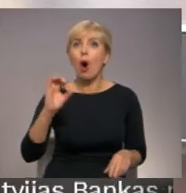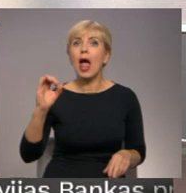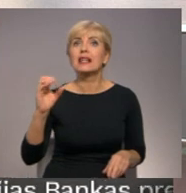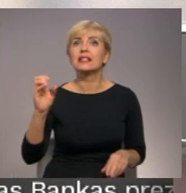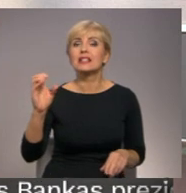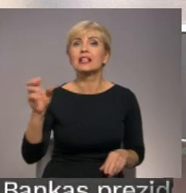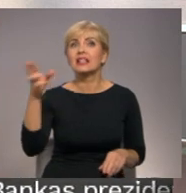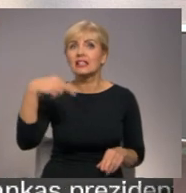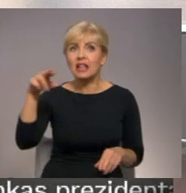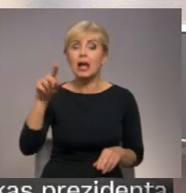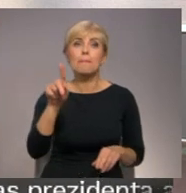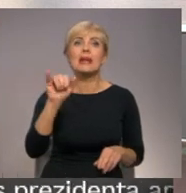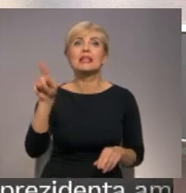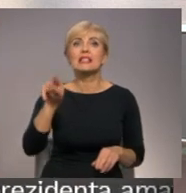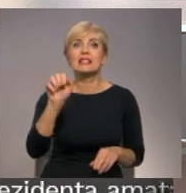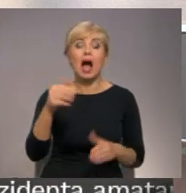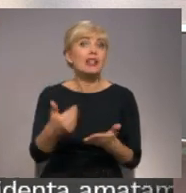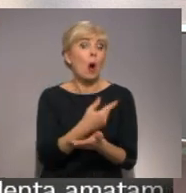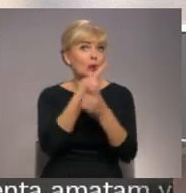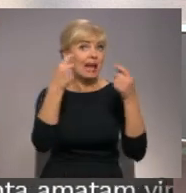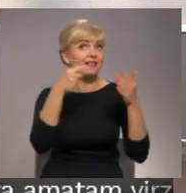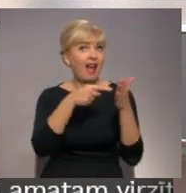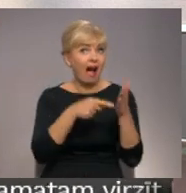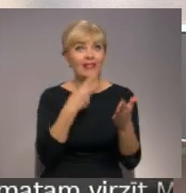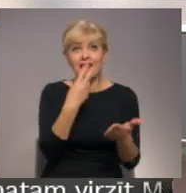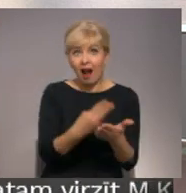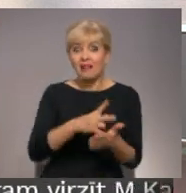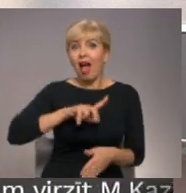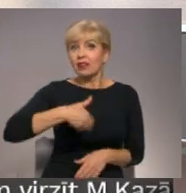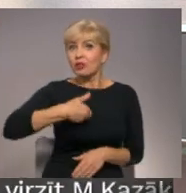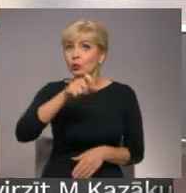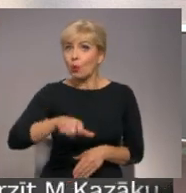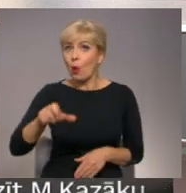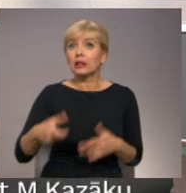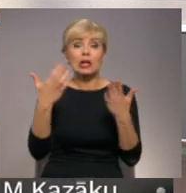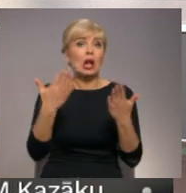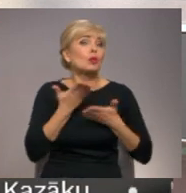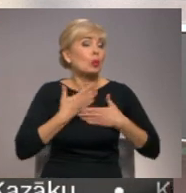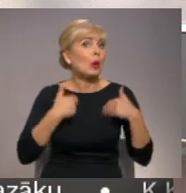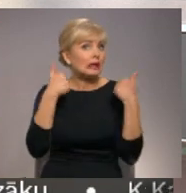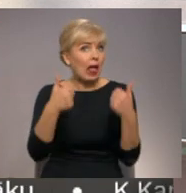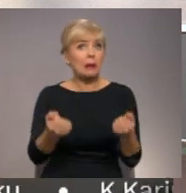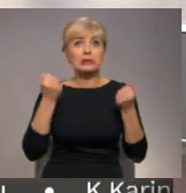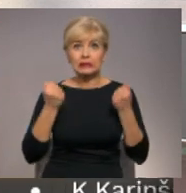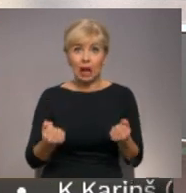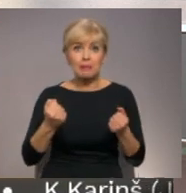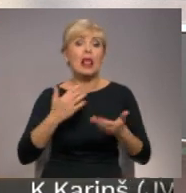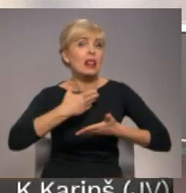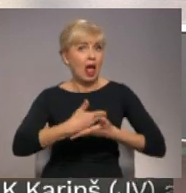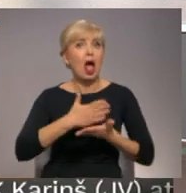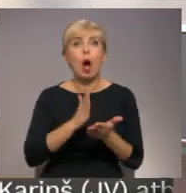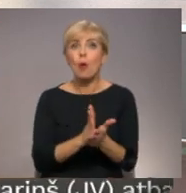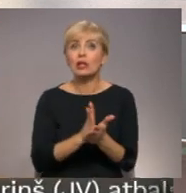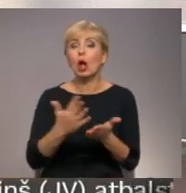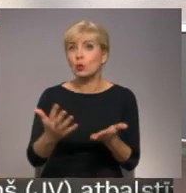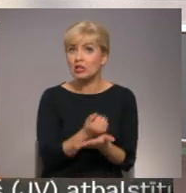PISA jaunākie dati rāda, ka Latvijas skolēnu rezultāti ir labi un stabili, lielākoties sasniedzot OECD valstu